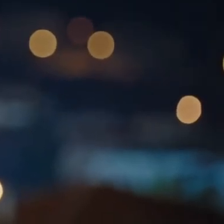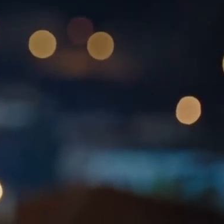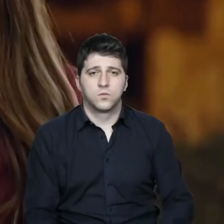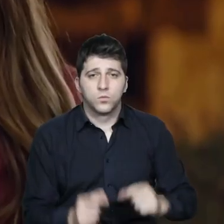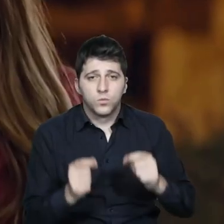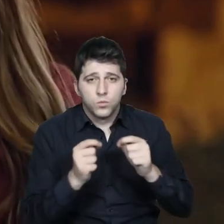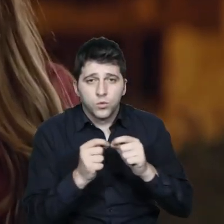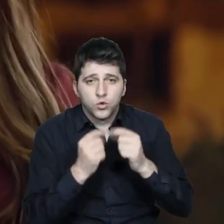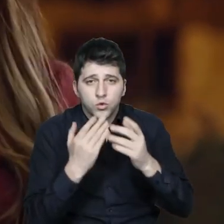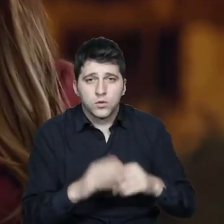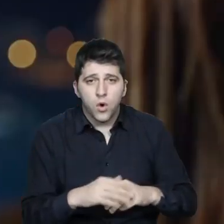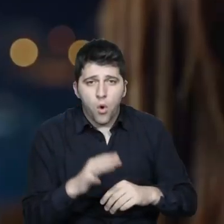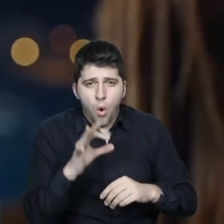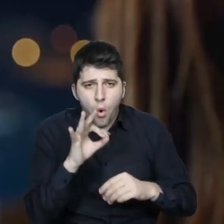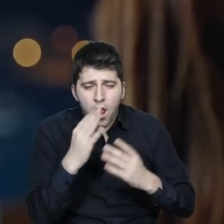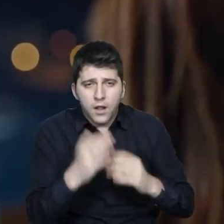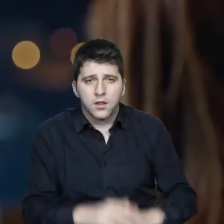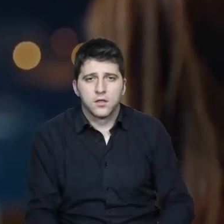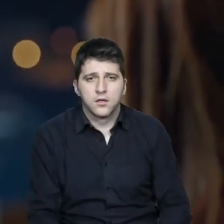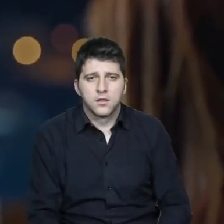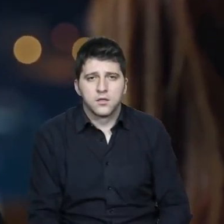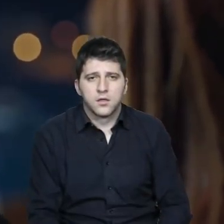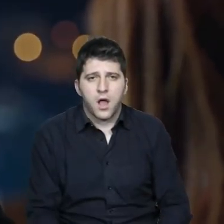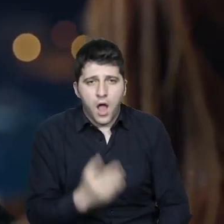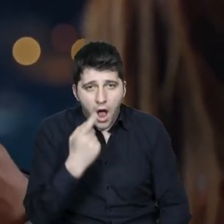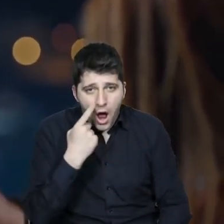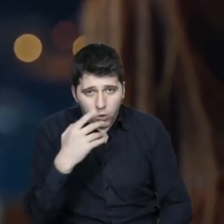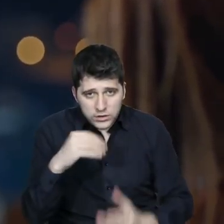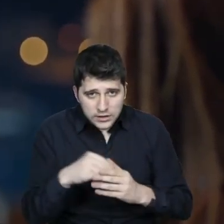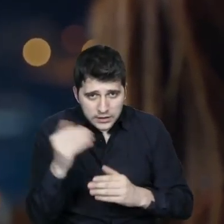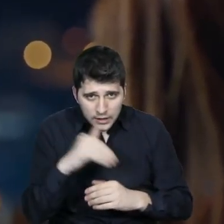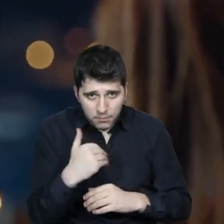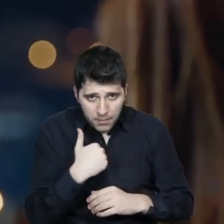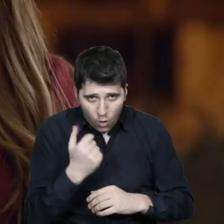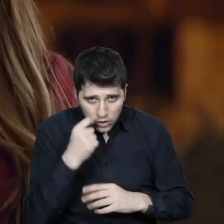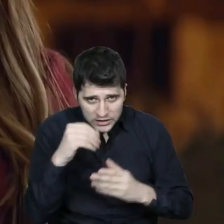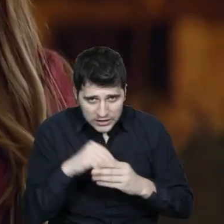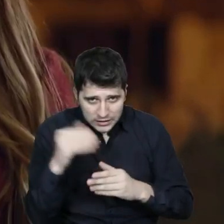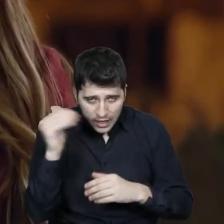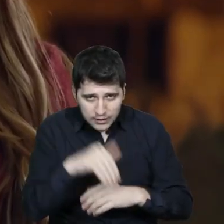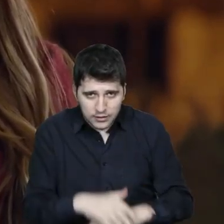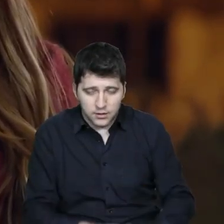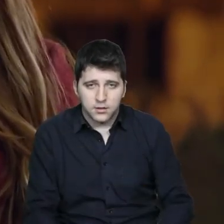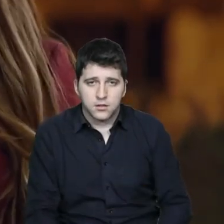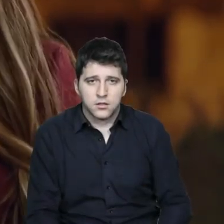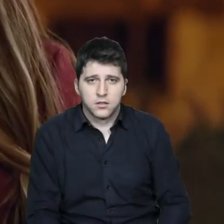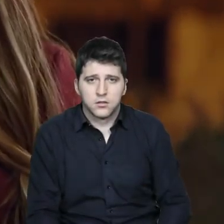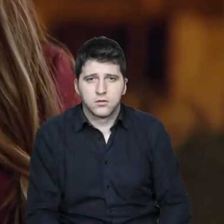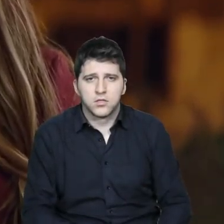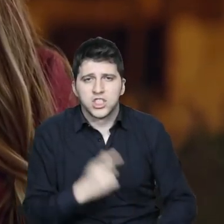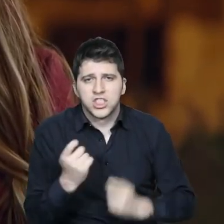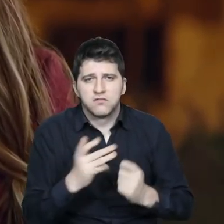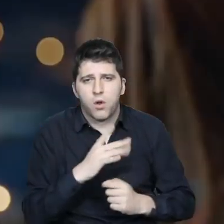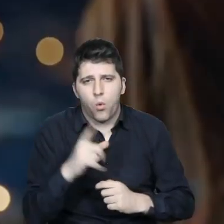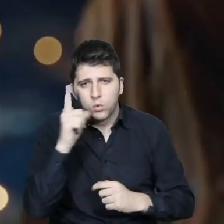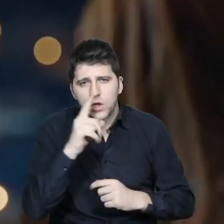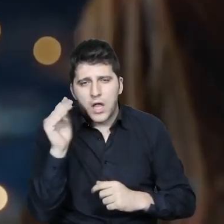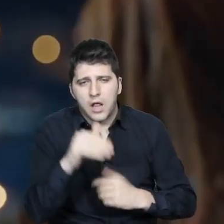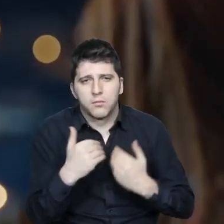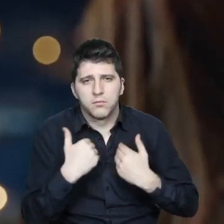Burcu. Oral. Hayırlı olsun ama geldin, beni özlediğin için mi geldin? İşim vardı, o yüzden